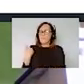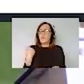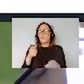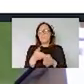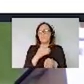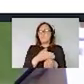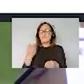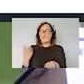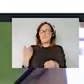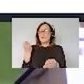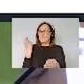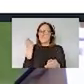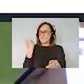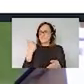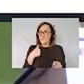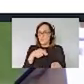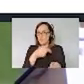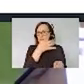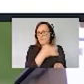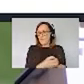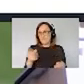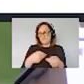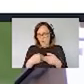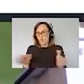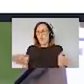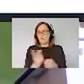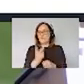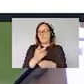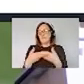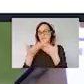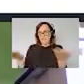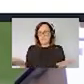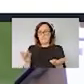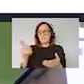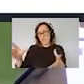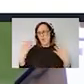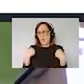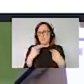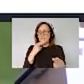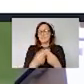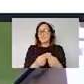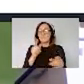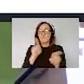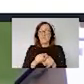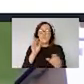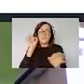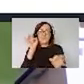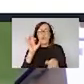na pytanie, które widzieliście Państwo przed chwilą, czyli tak naprawdę dostaniecie Państwo informacje